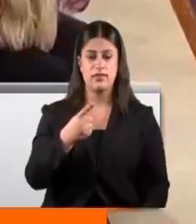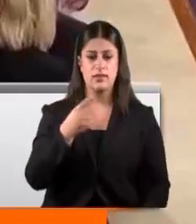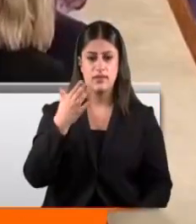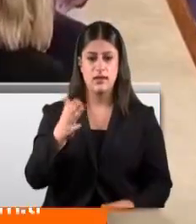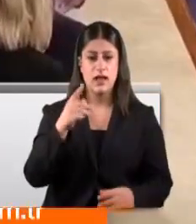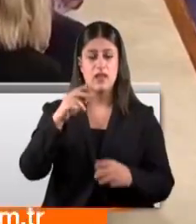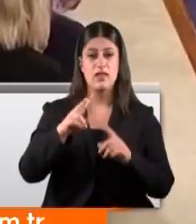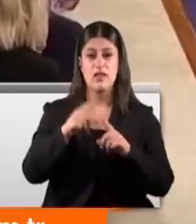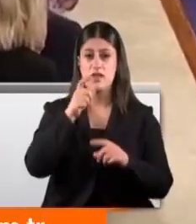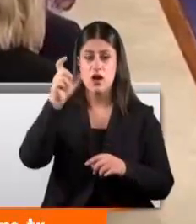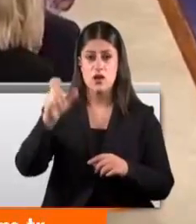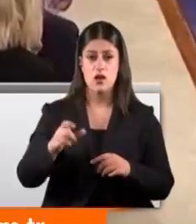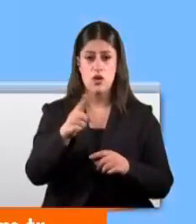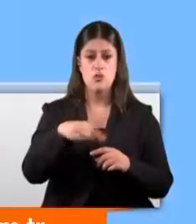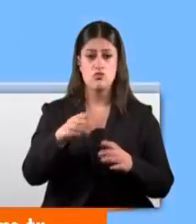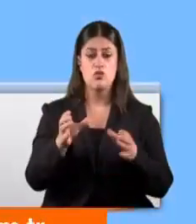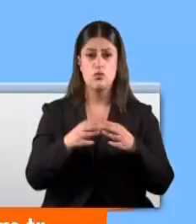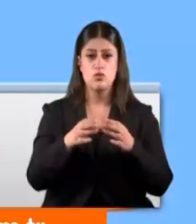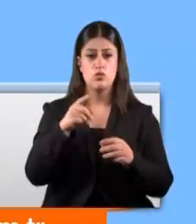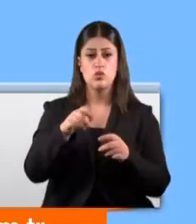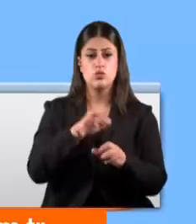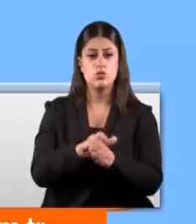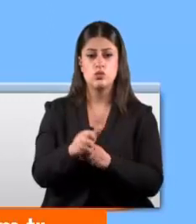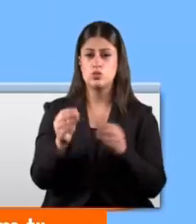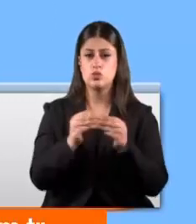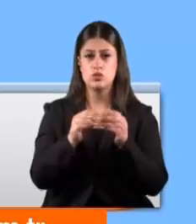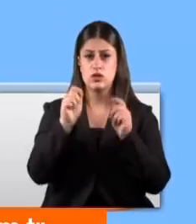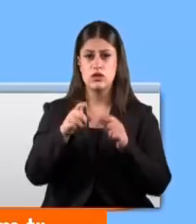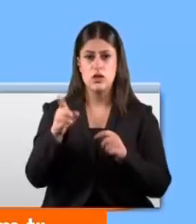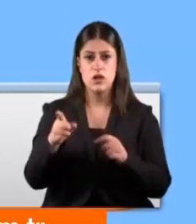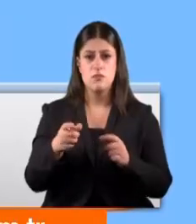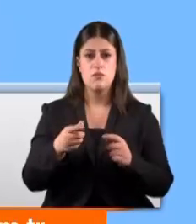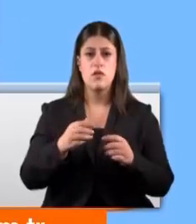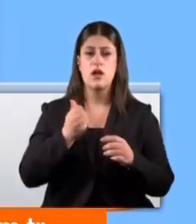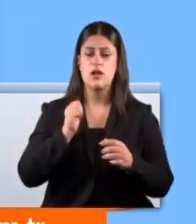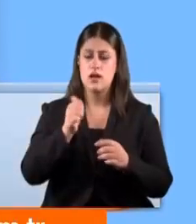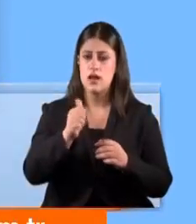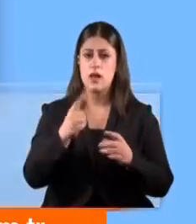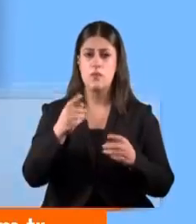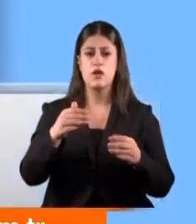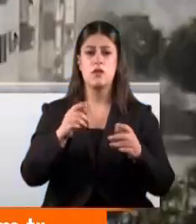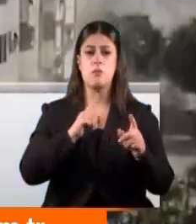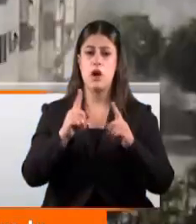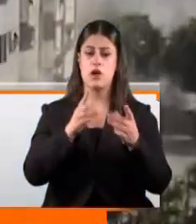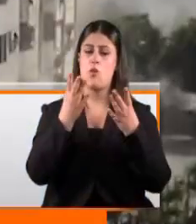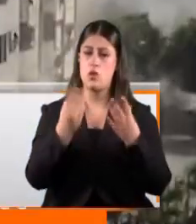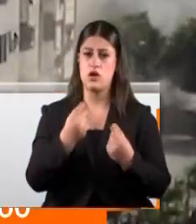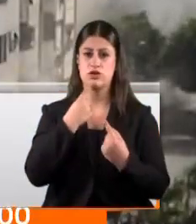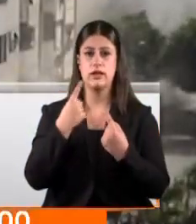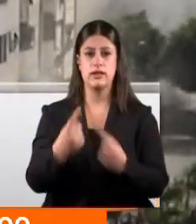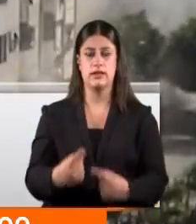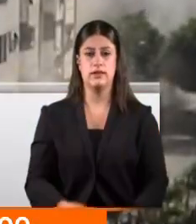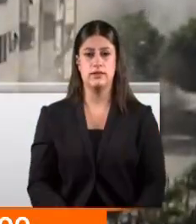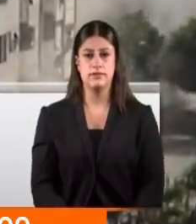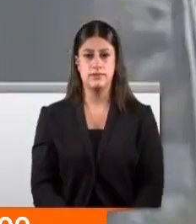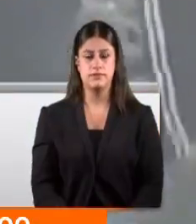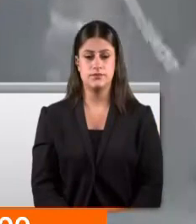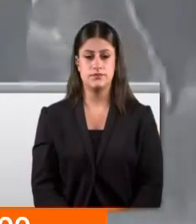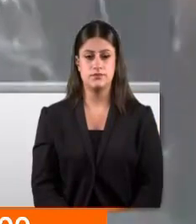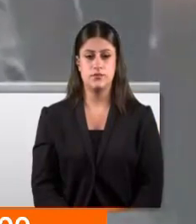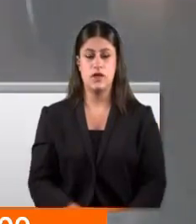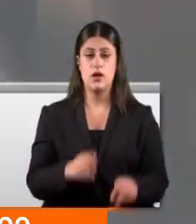hükümeti işledikleri soykırım suçları nedeniyle er ya da geç yargılanacaktır diye de ekledi